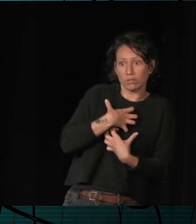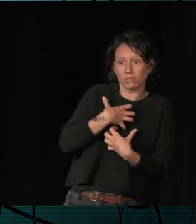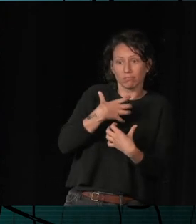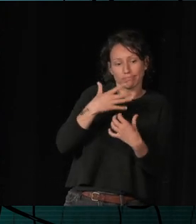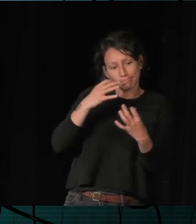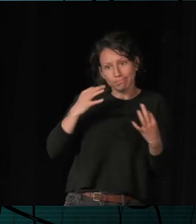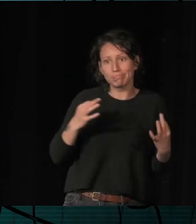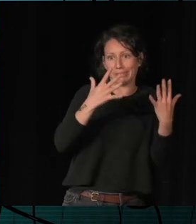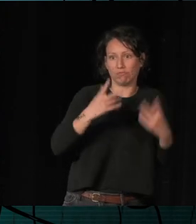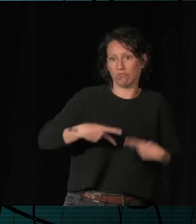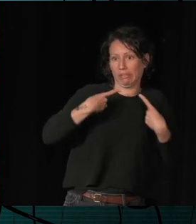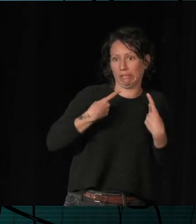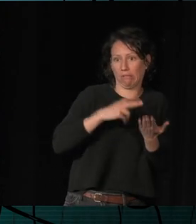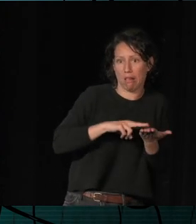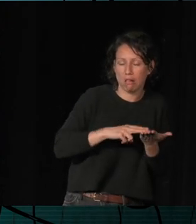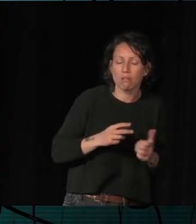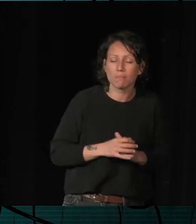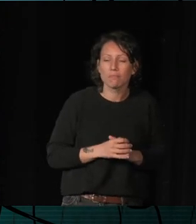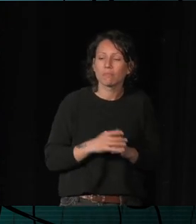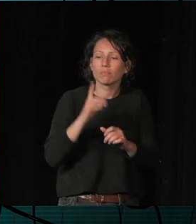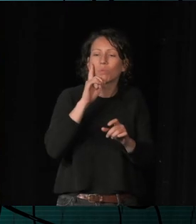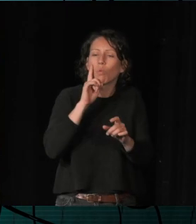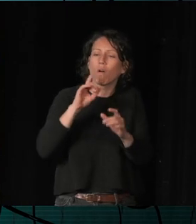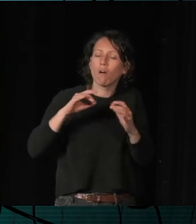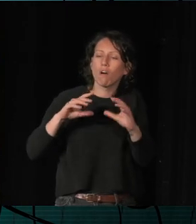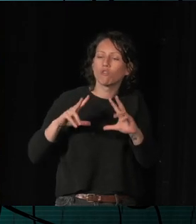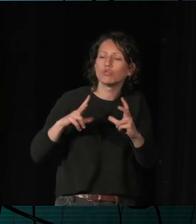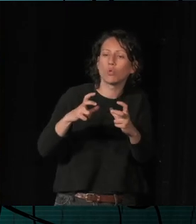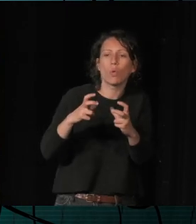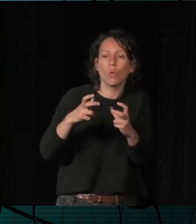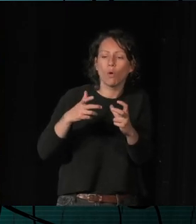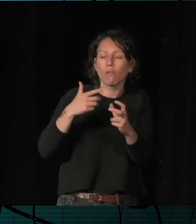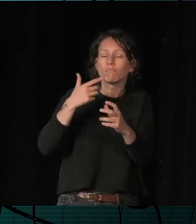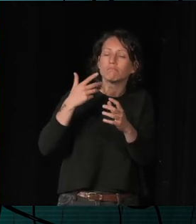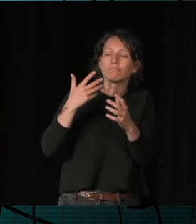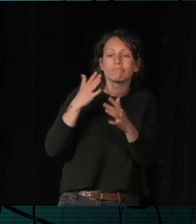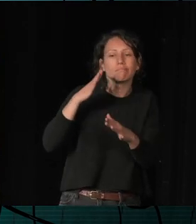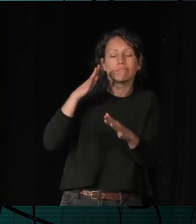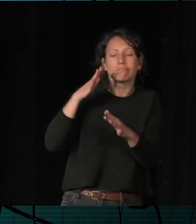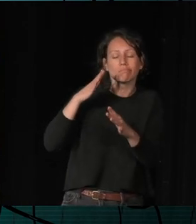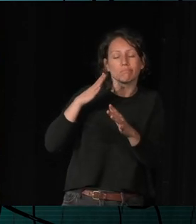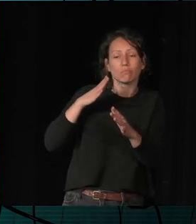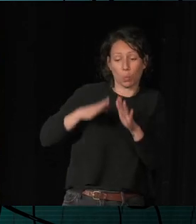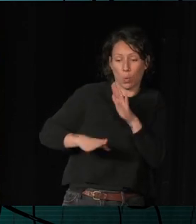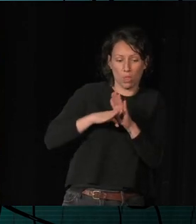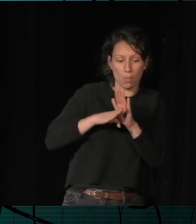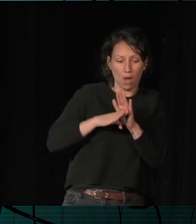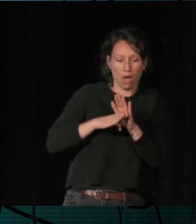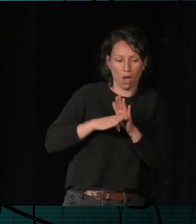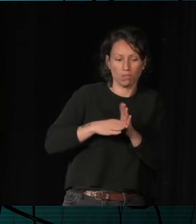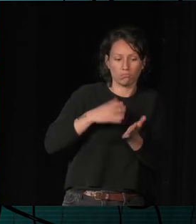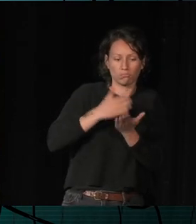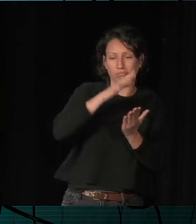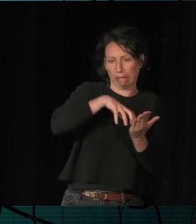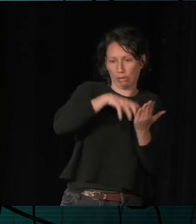déjà dans les premiers jeux d'aventure textuels. Et ensuite, dans le jeu vidéo des années 80, dont certains empruntaient beaucoup